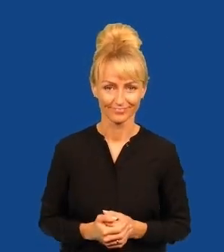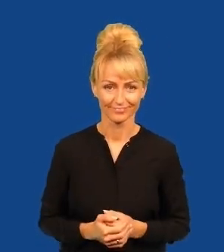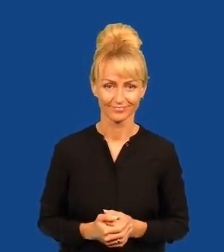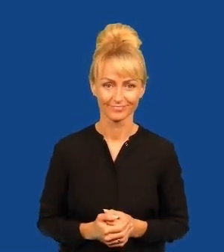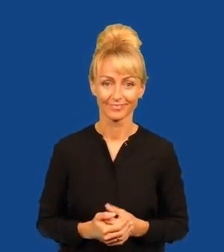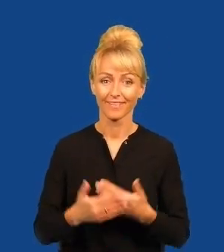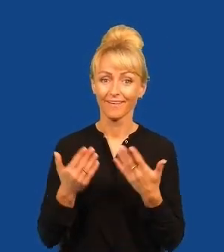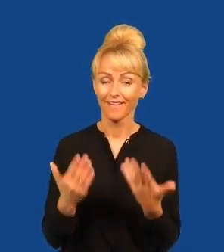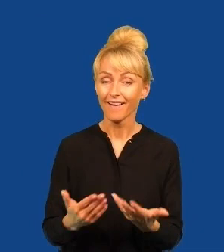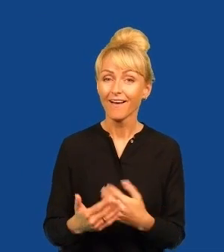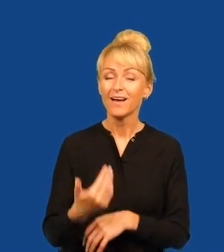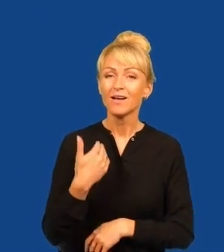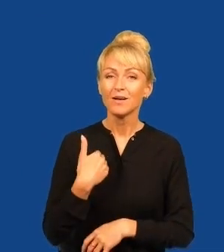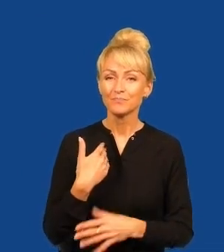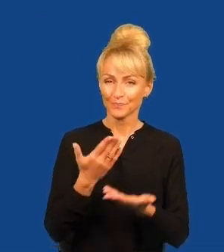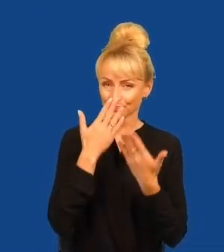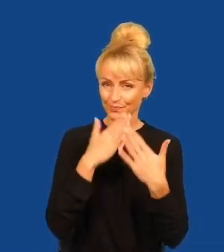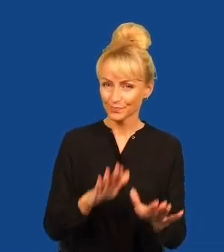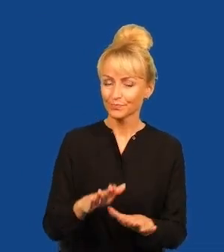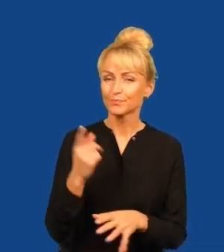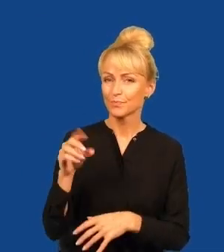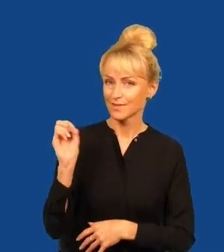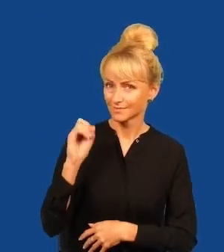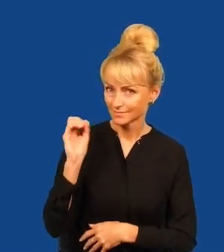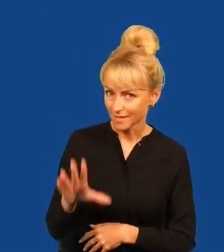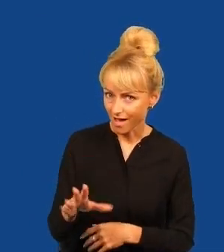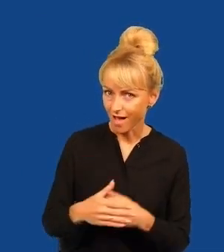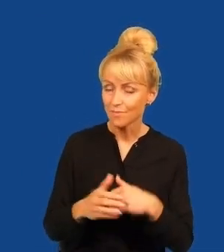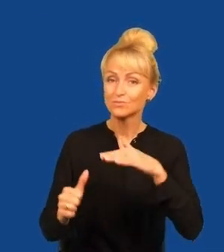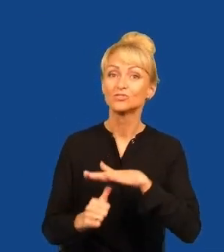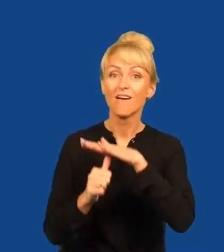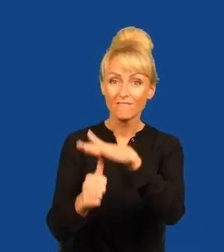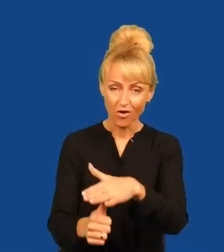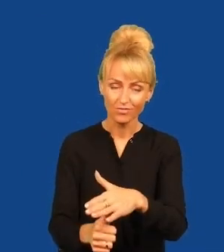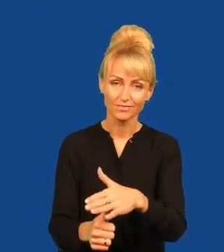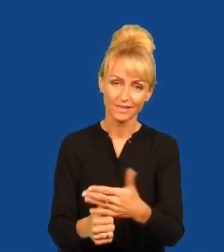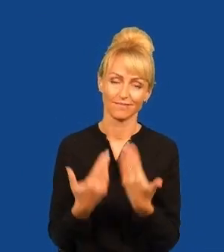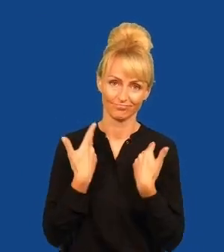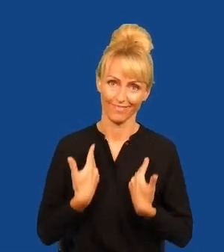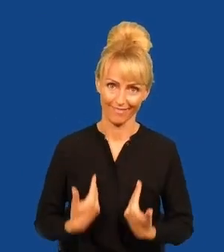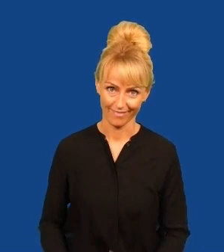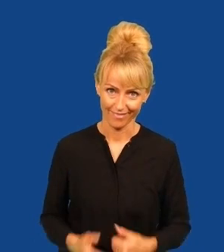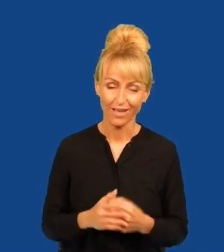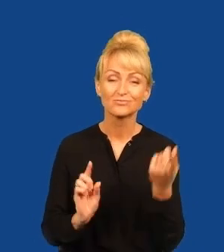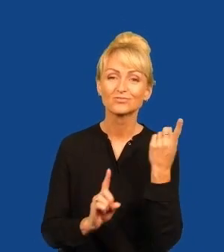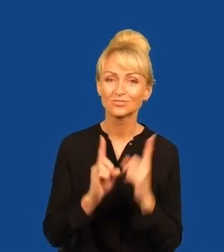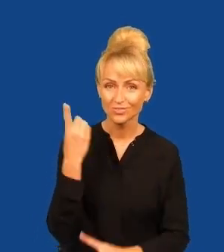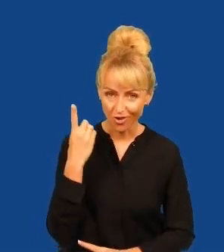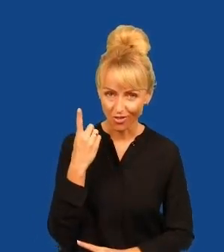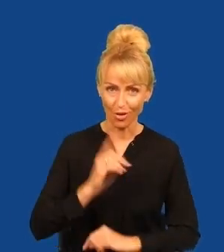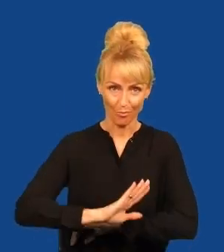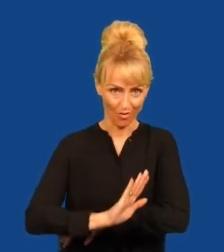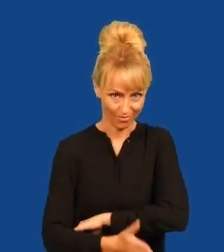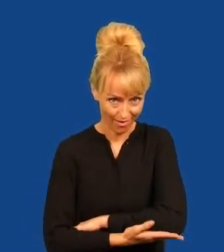Przewodnik prowadzony przeze mnie, przez człowieka z Bieszczad, z Podkarpacia, który rok temu wyruszył w